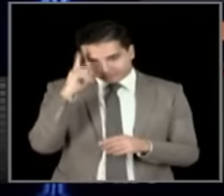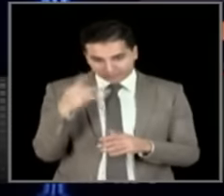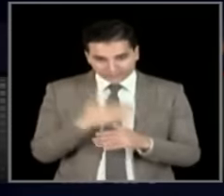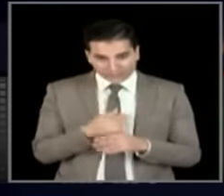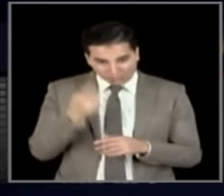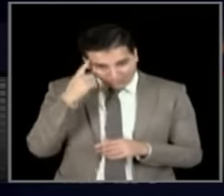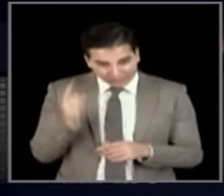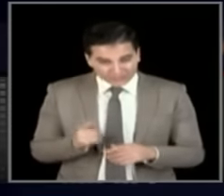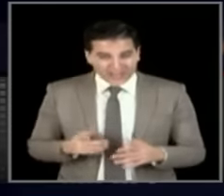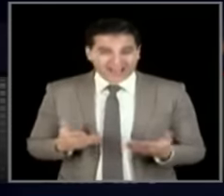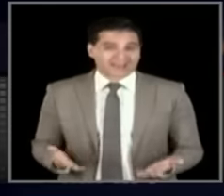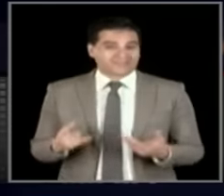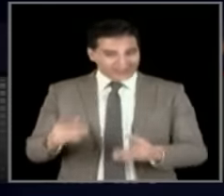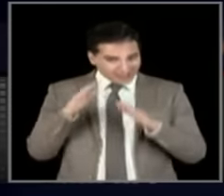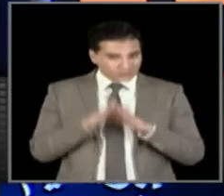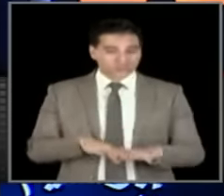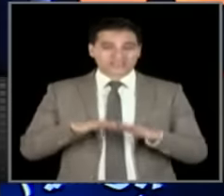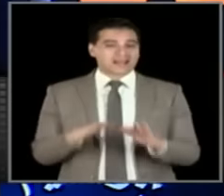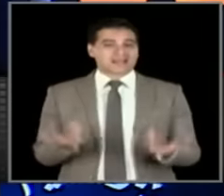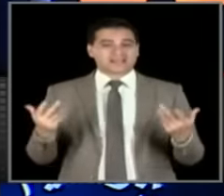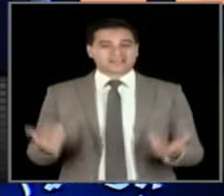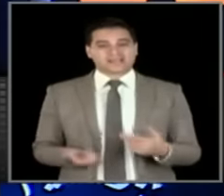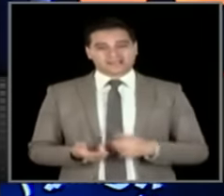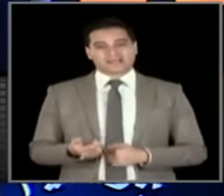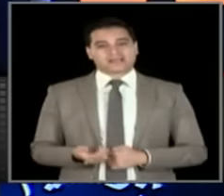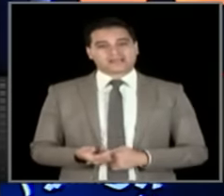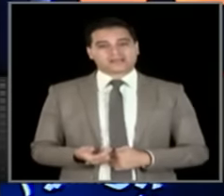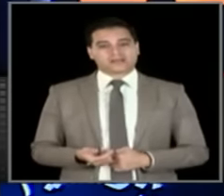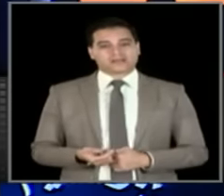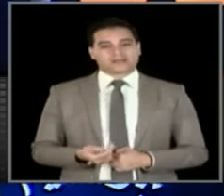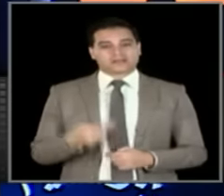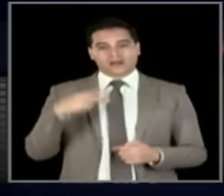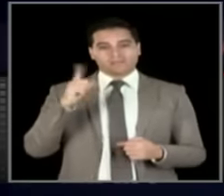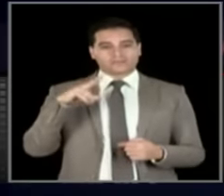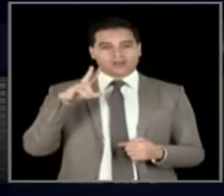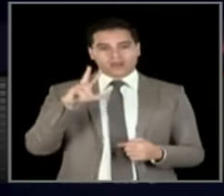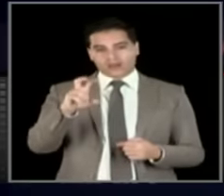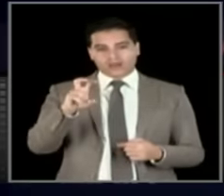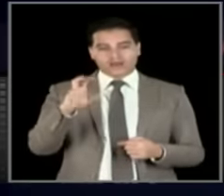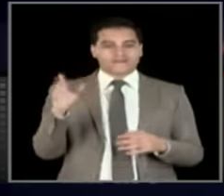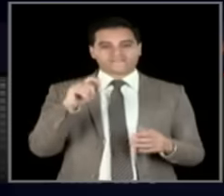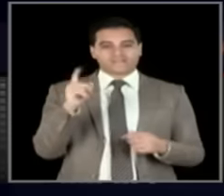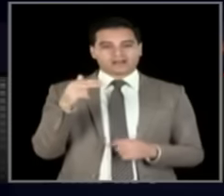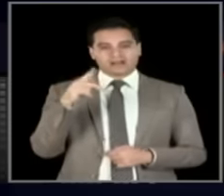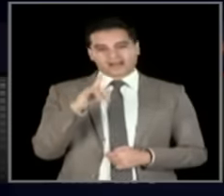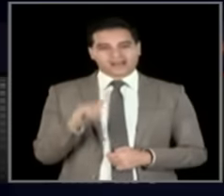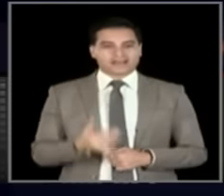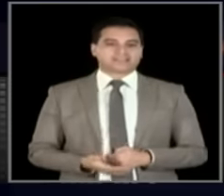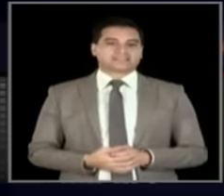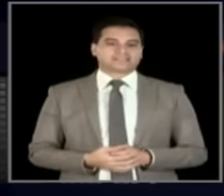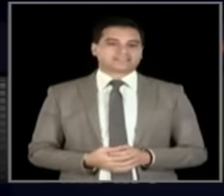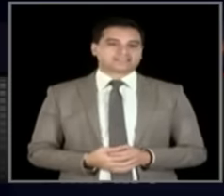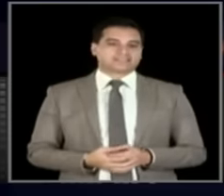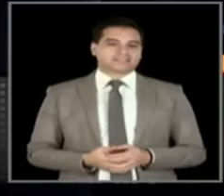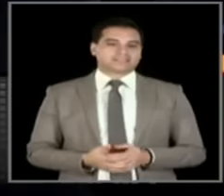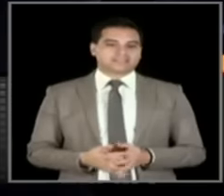هو مش عارف الإجابة، هيدوس يعمل إيه؟ مين يا ابراهيم؟ عبد الله فرغلي. صح. عبد الله فرغلي. يعني